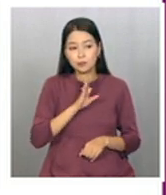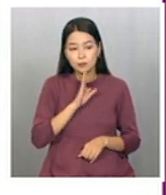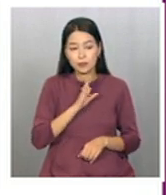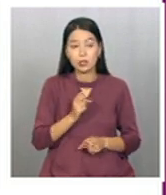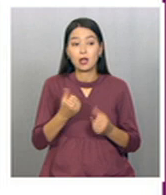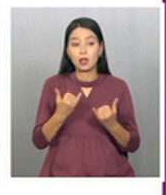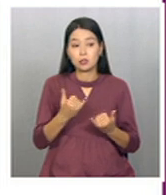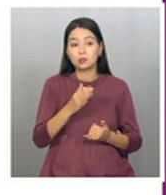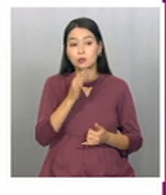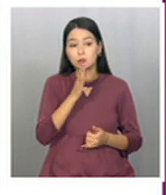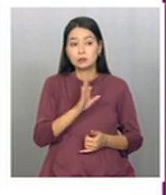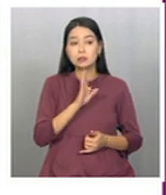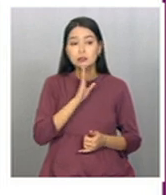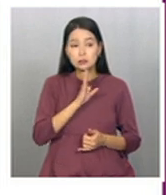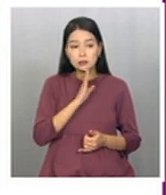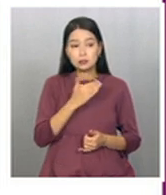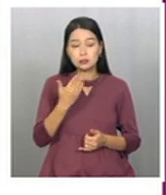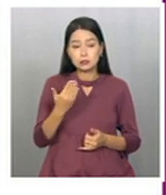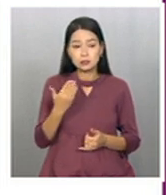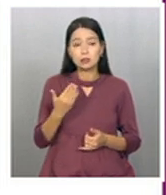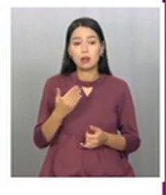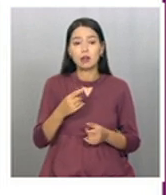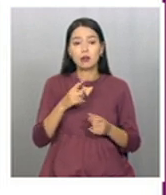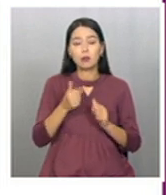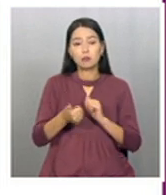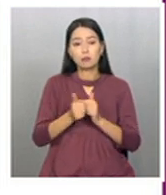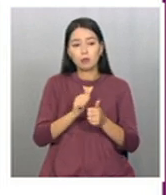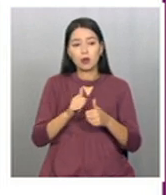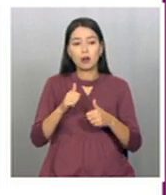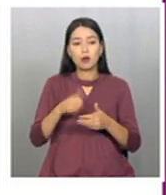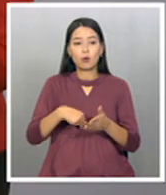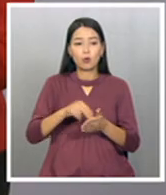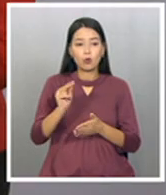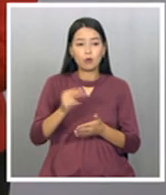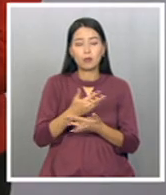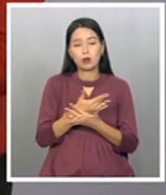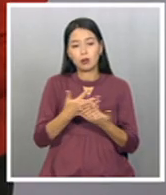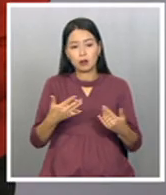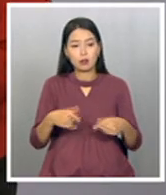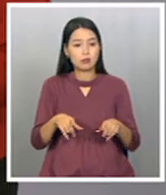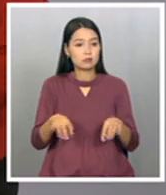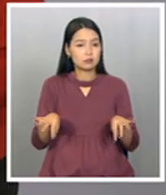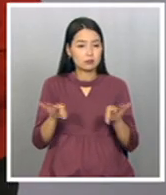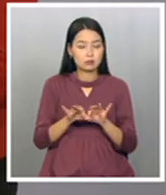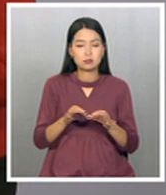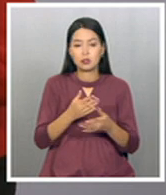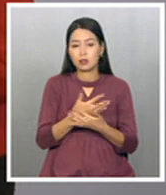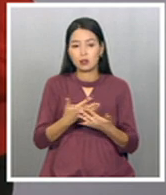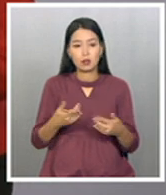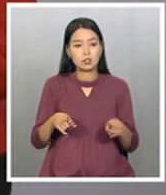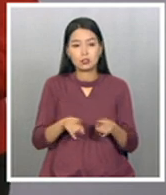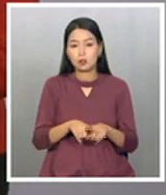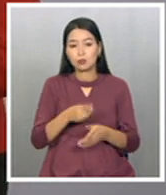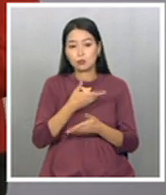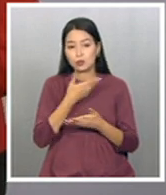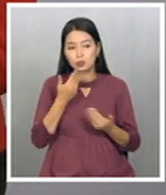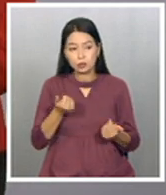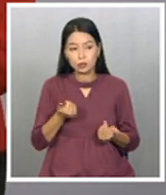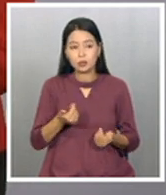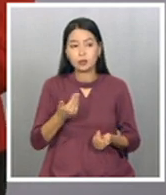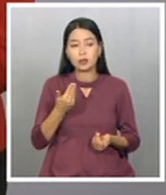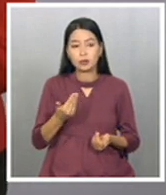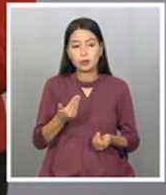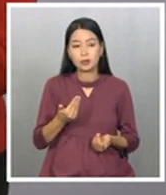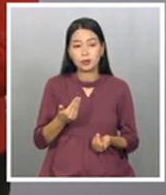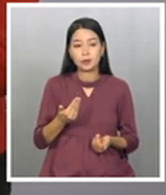уақытта қыздың қалың малға сатылуы, атастырылуы деген ұғым жоқ. Оқушылар, негізгі бөлім абзацтардың түйінінде